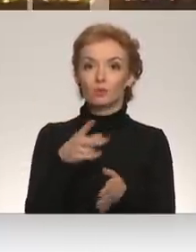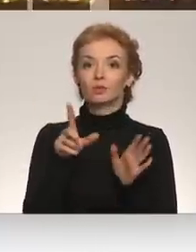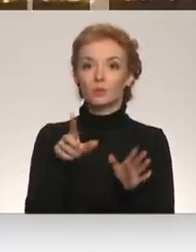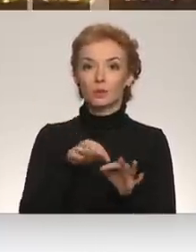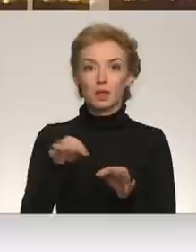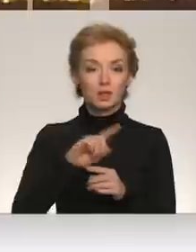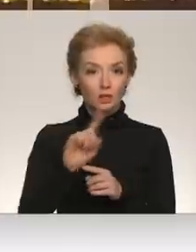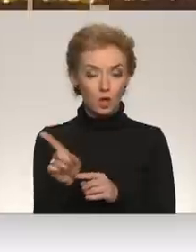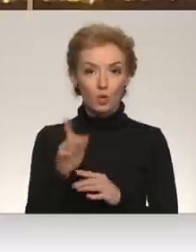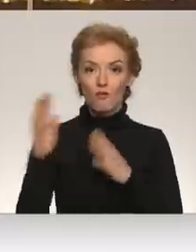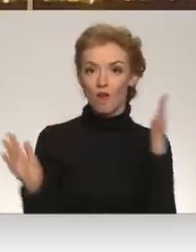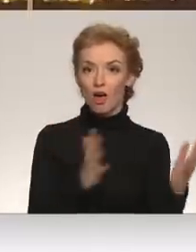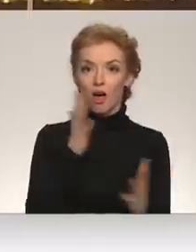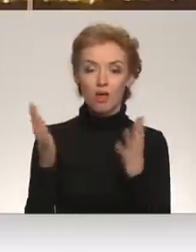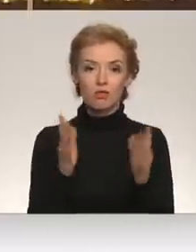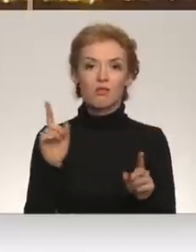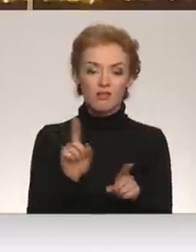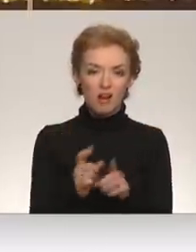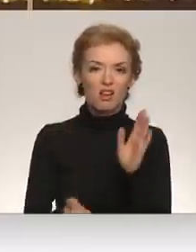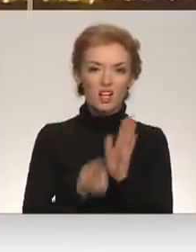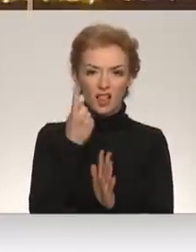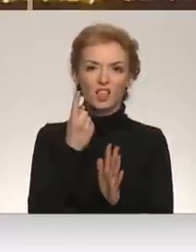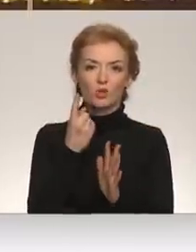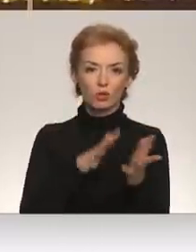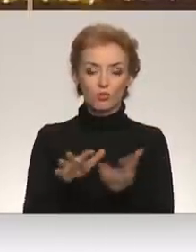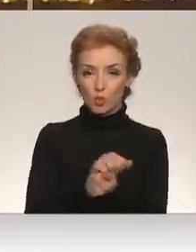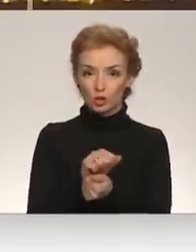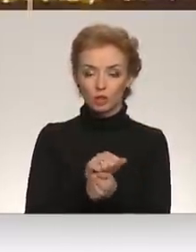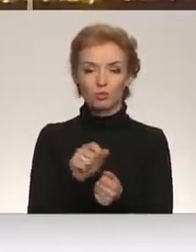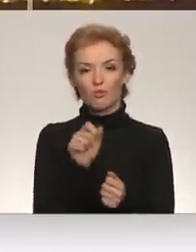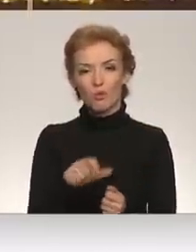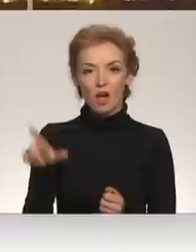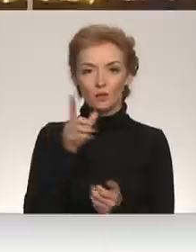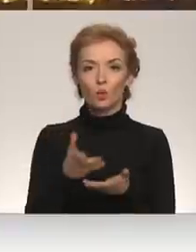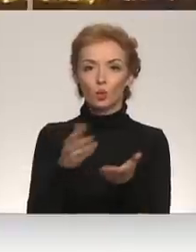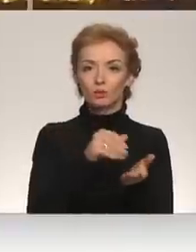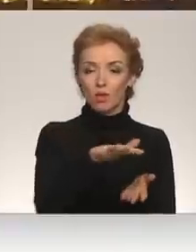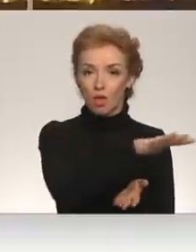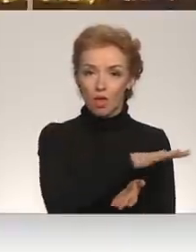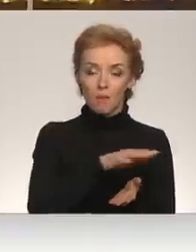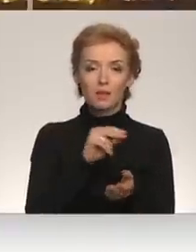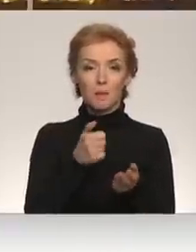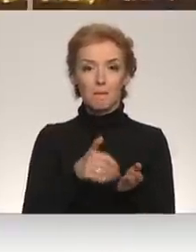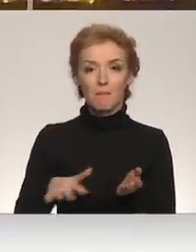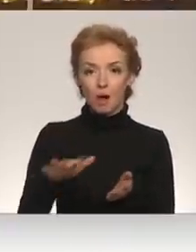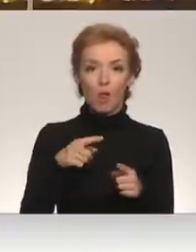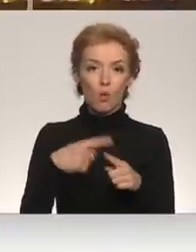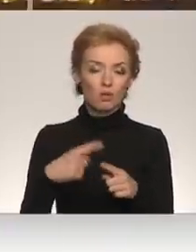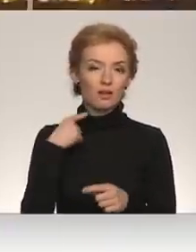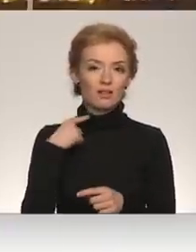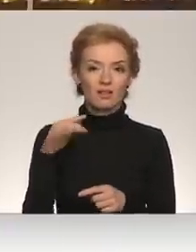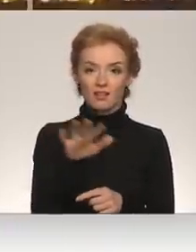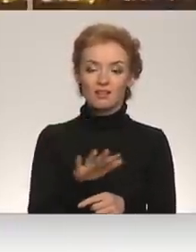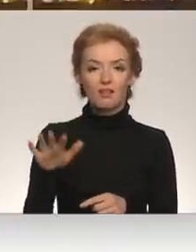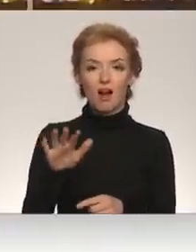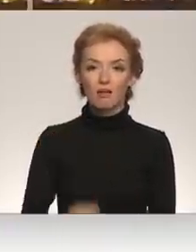sekundē. Vētra arī sastrādājusi dažādus posta darbus, galvenokārt Kurzemē, Zemgalē un Rīgā, un par to vairāk Girta